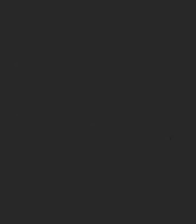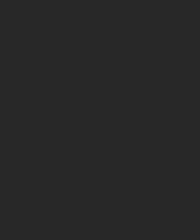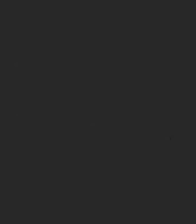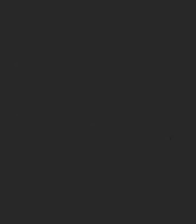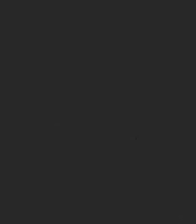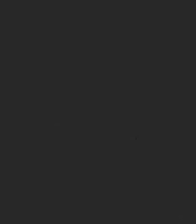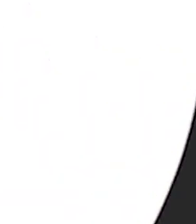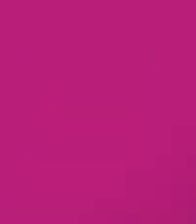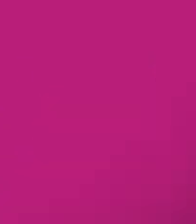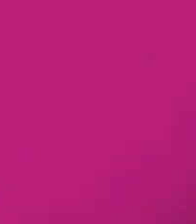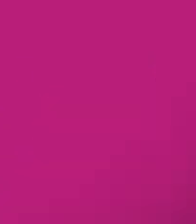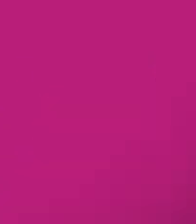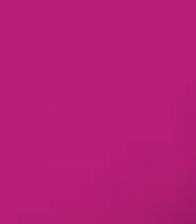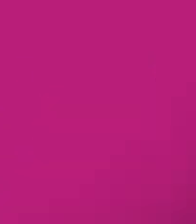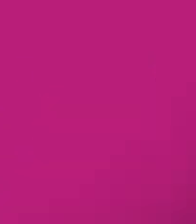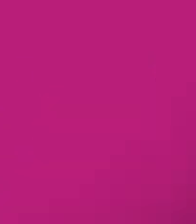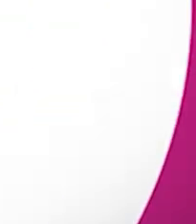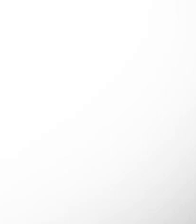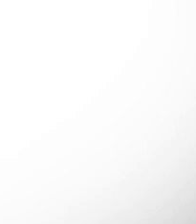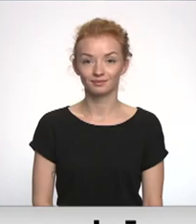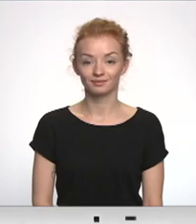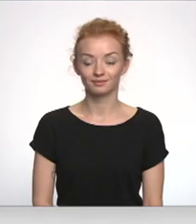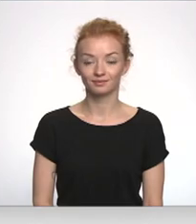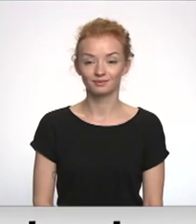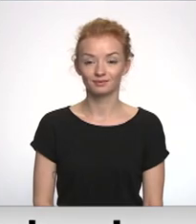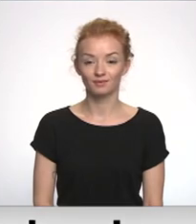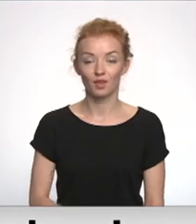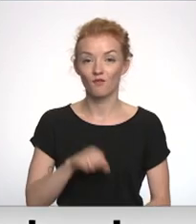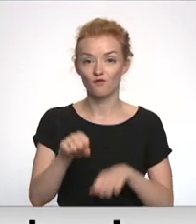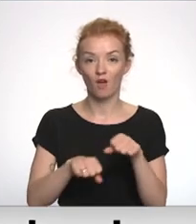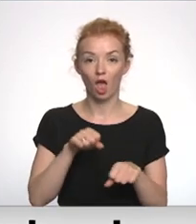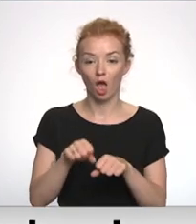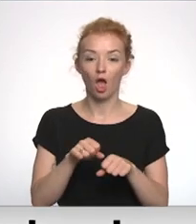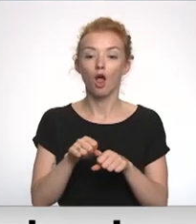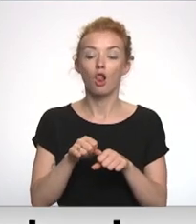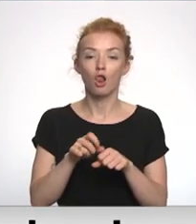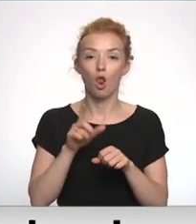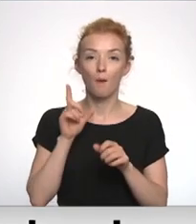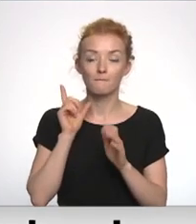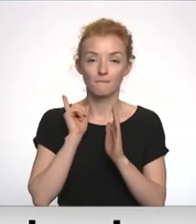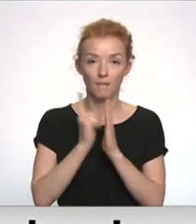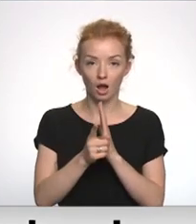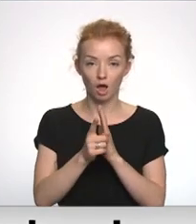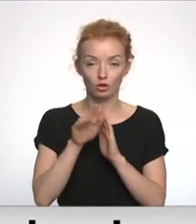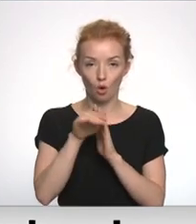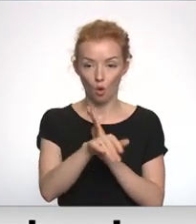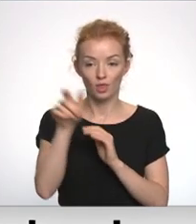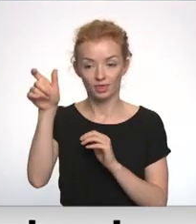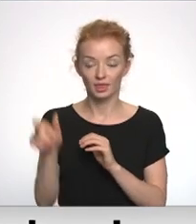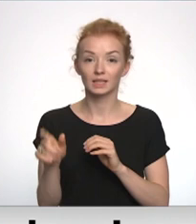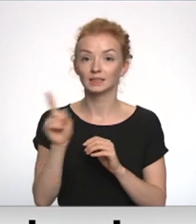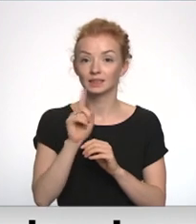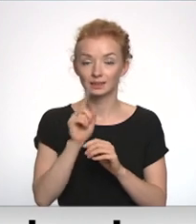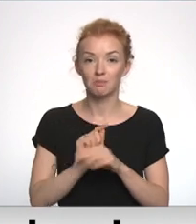Re, viss ēters ir te! Velo ultramaratonis kuldīznieks Arvis Sprude pārspējis